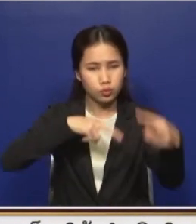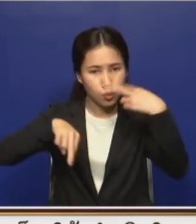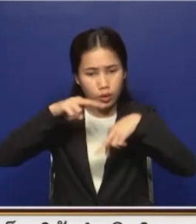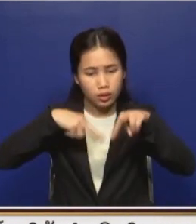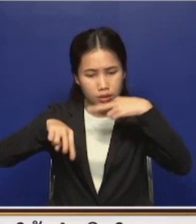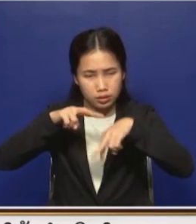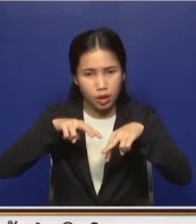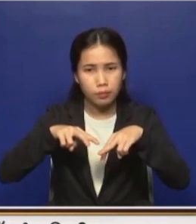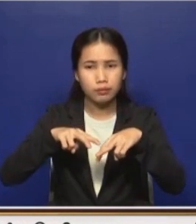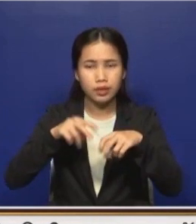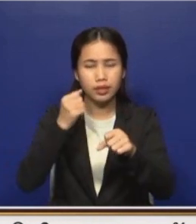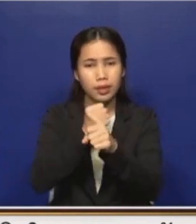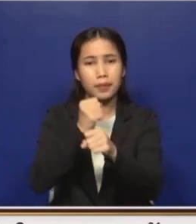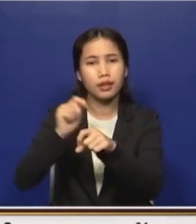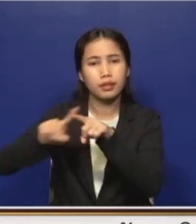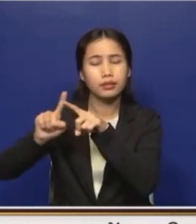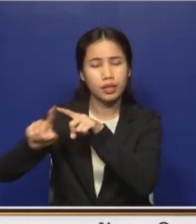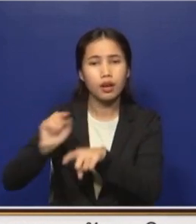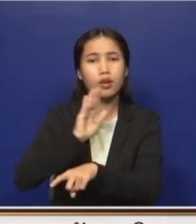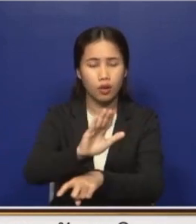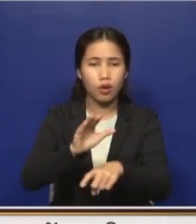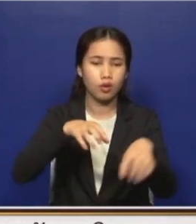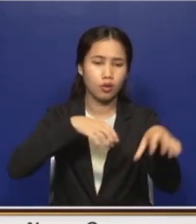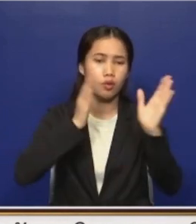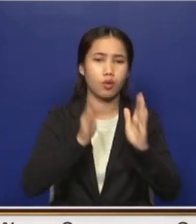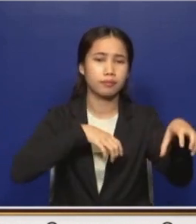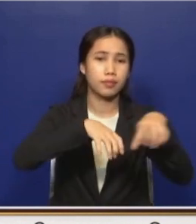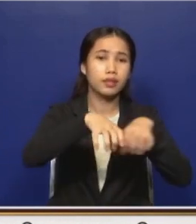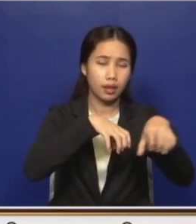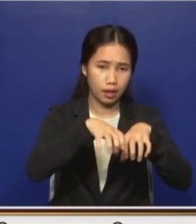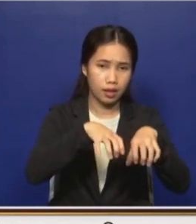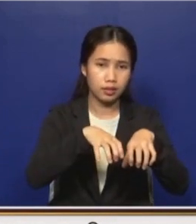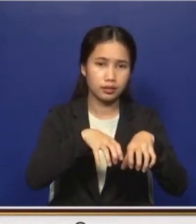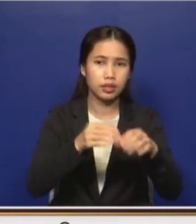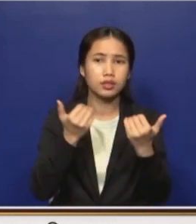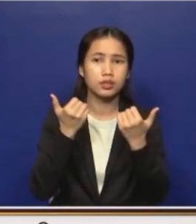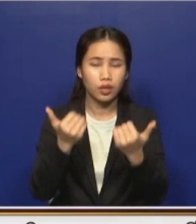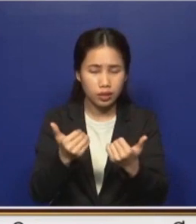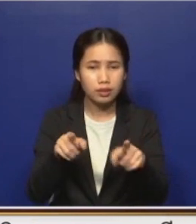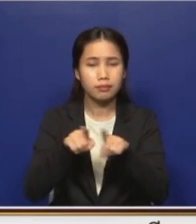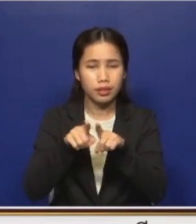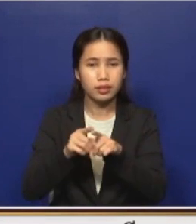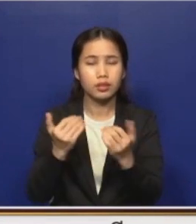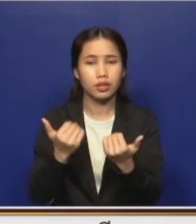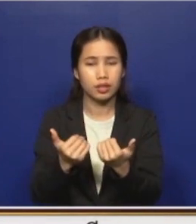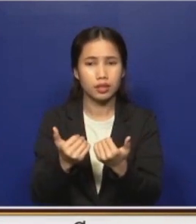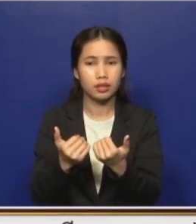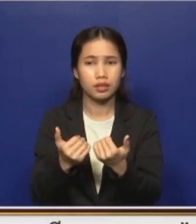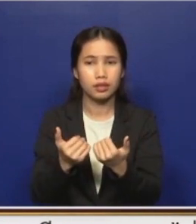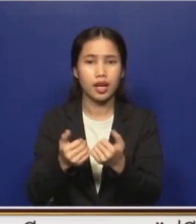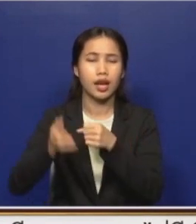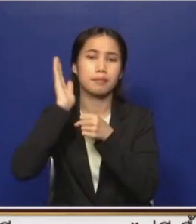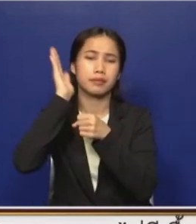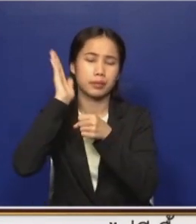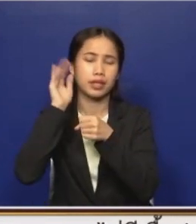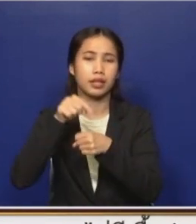ฮะถ้าท่านมีหลักฐานท่านก็ออกมาพูดฮะแล้วเวทีนี้เป็นเวทีของการตรวจสอบโดยฝ่ายค้